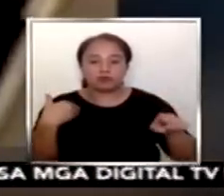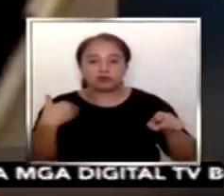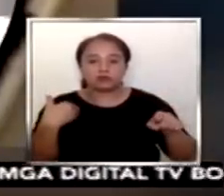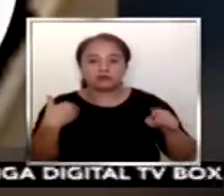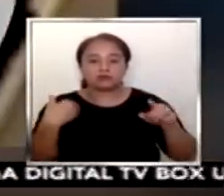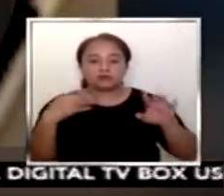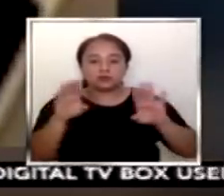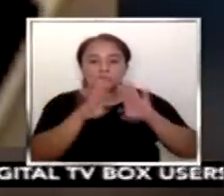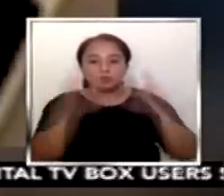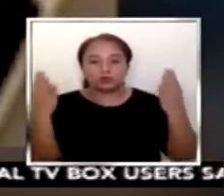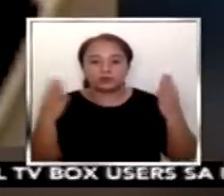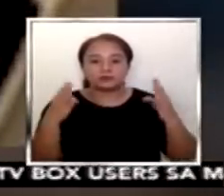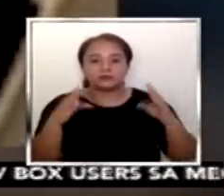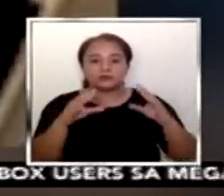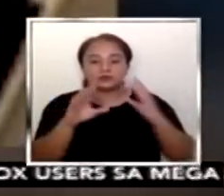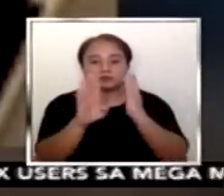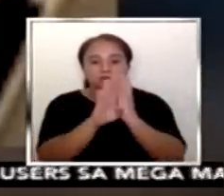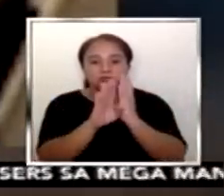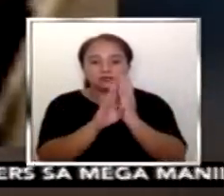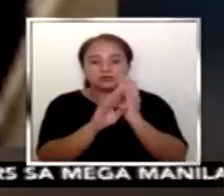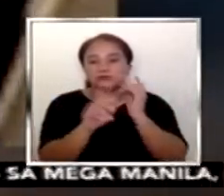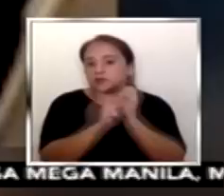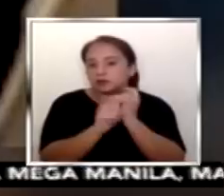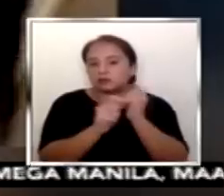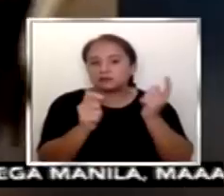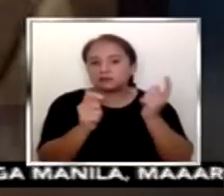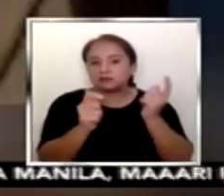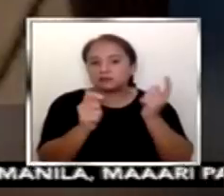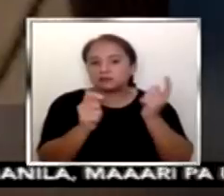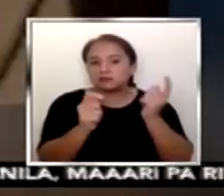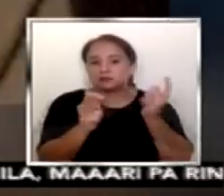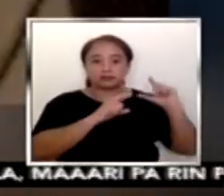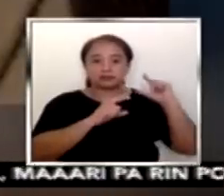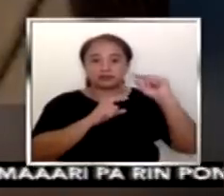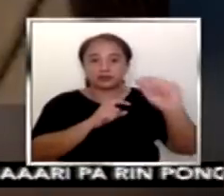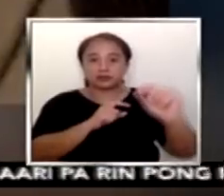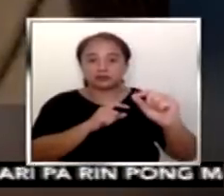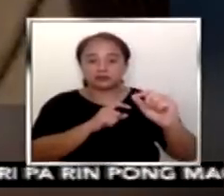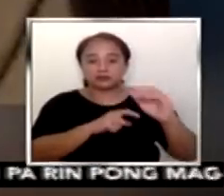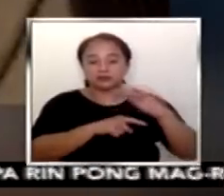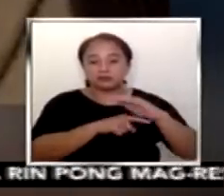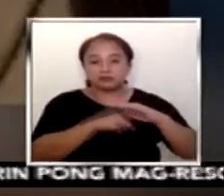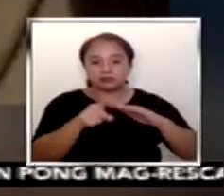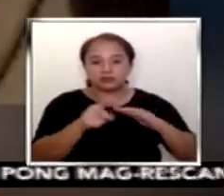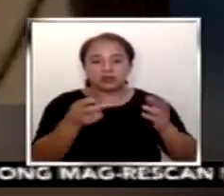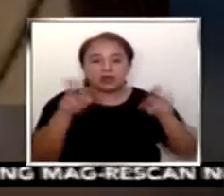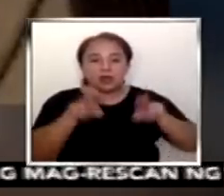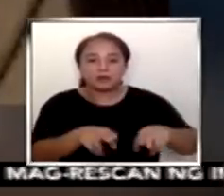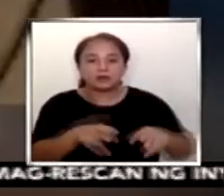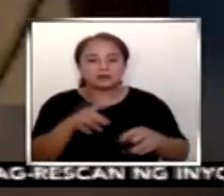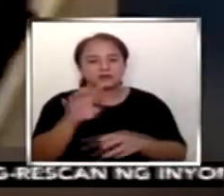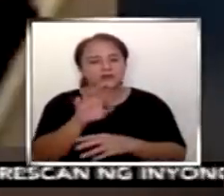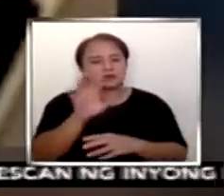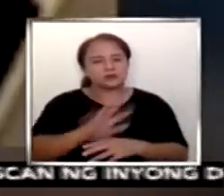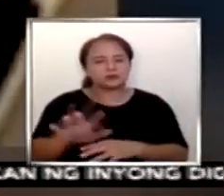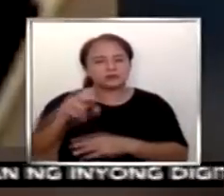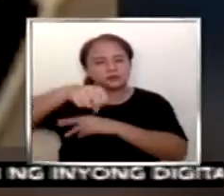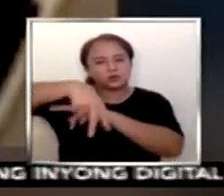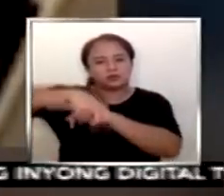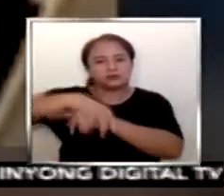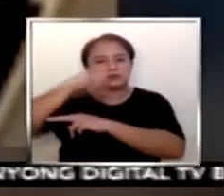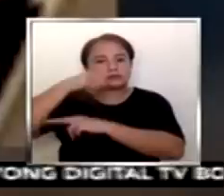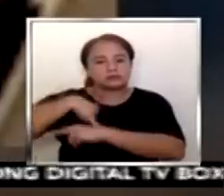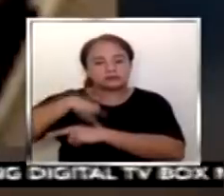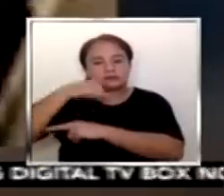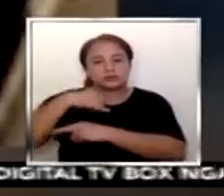maya-maya tumakbo ang gwardyang kinilalang si John McCloud Batislaon. Nangyari yan pasado alas 12 ng hating gabi kahapon sa